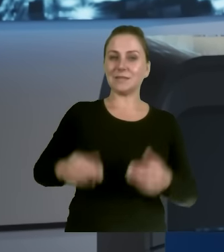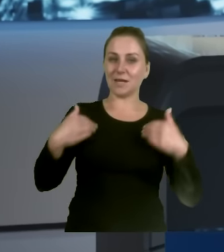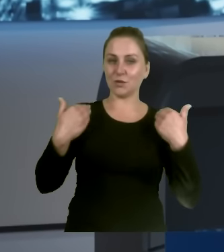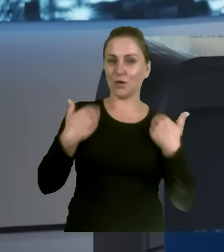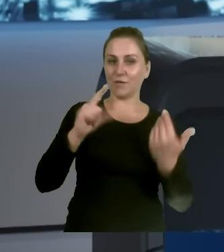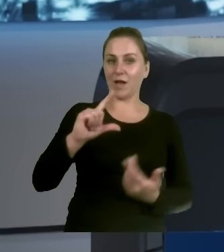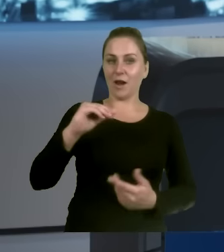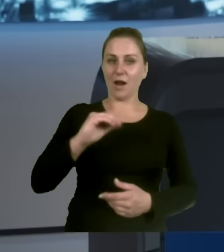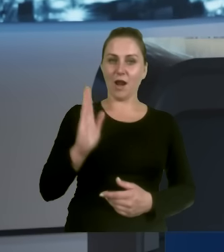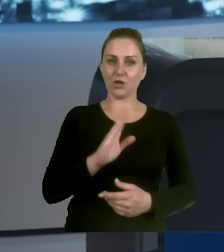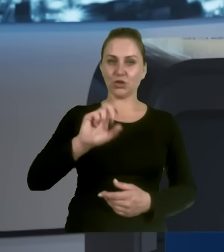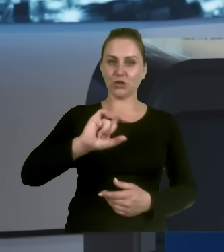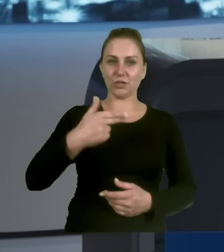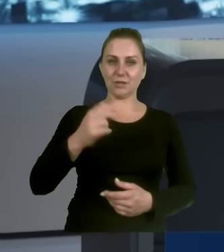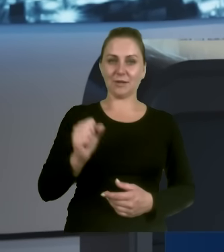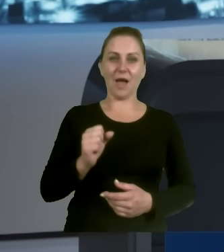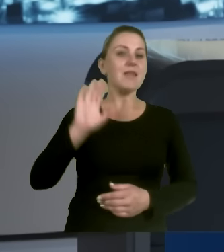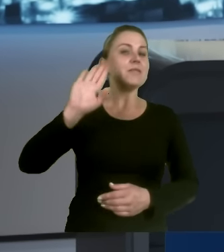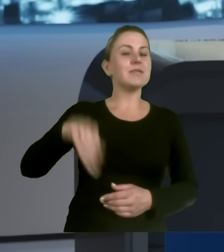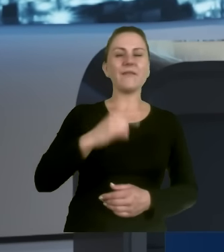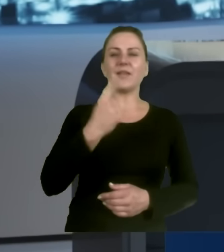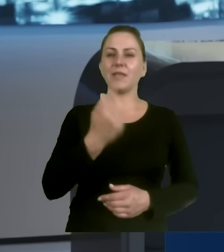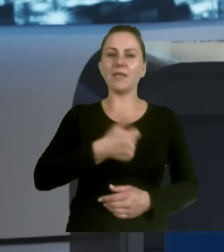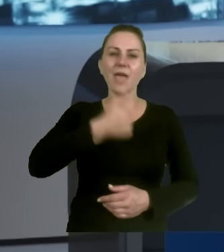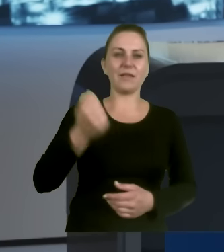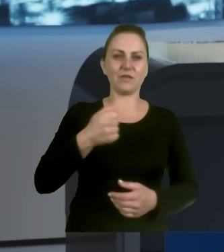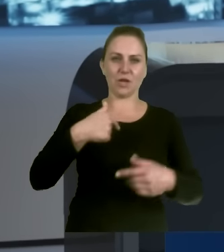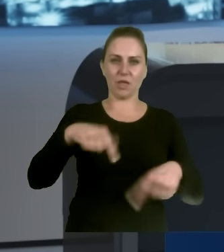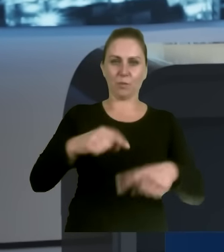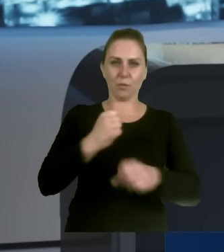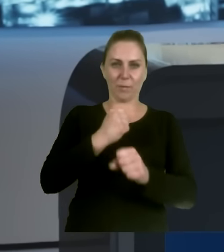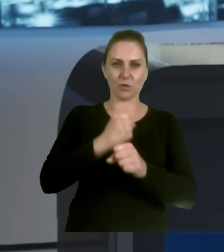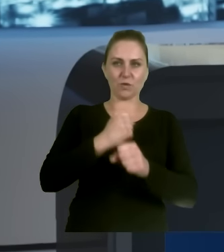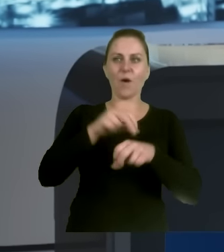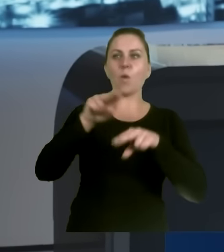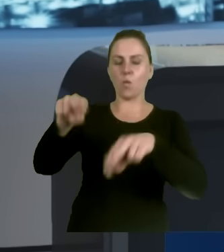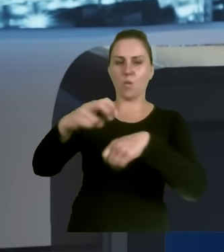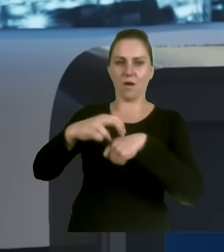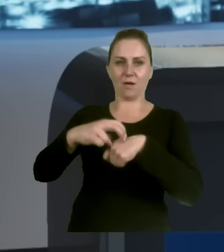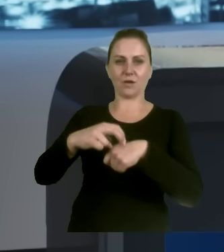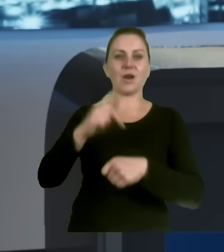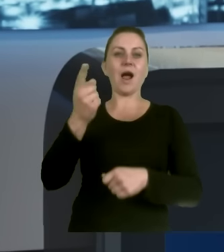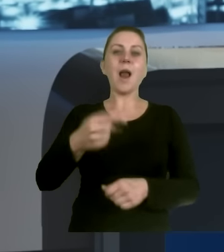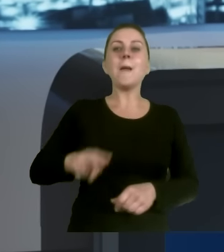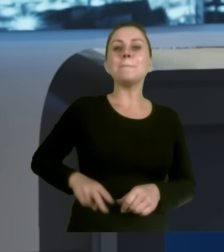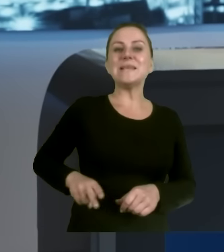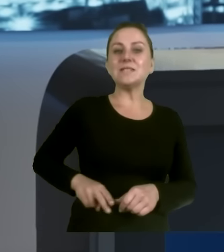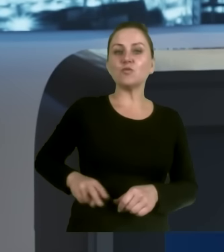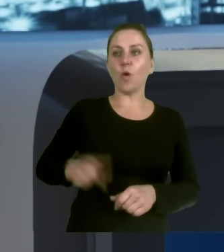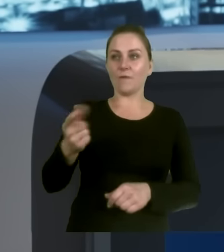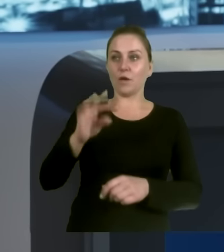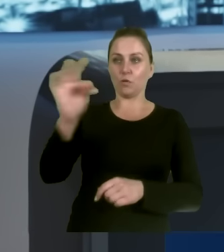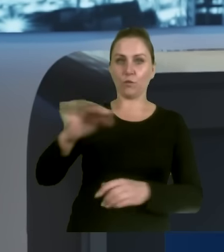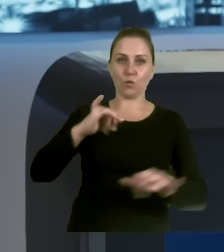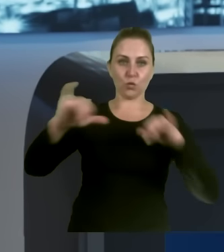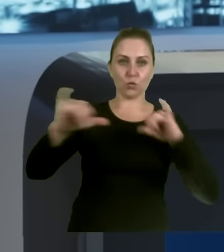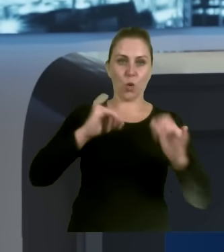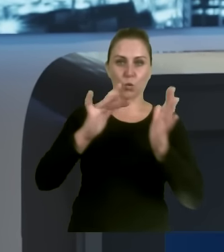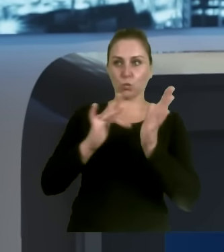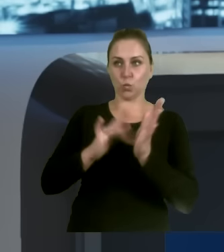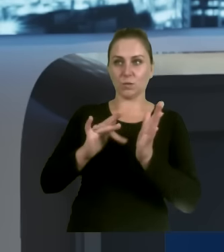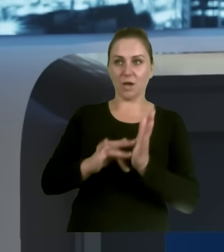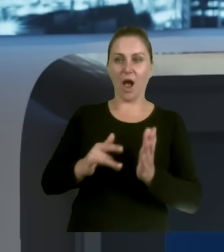nawet jednego dnia nie pracowała w służbie zdrowia. Ale to, że ministrowie w rządzie Tuska nie znają się na tym, co robią, to już